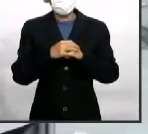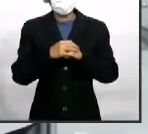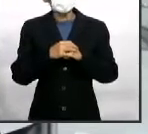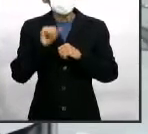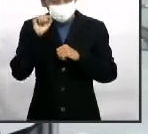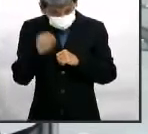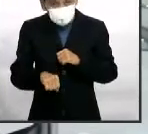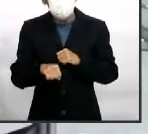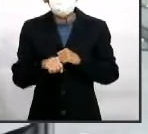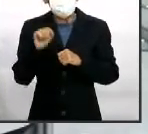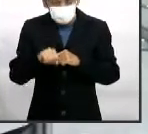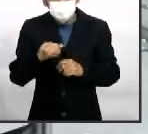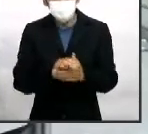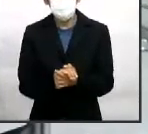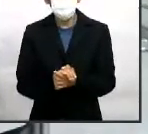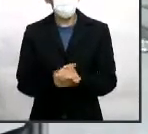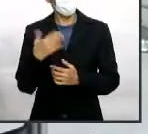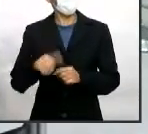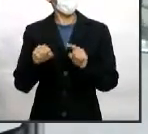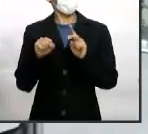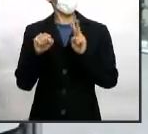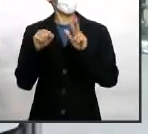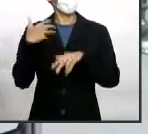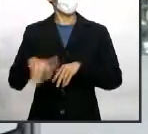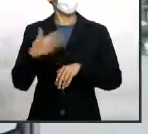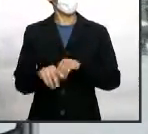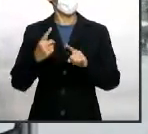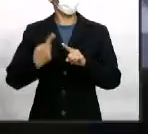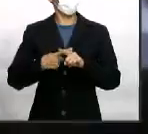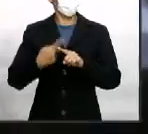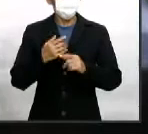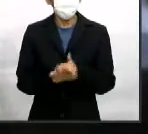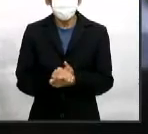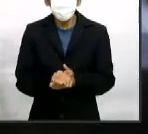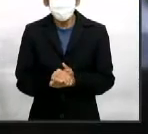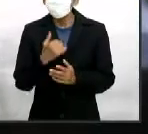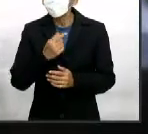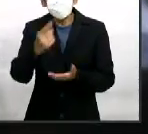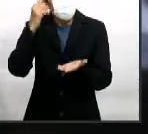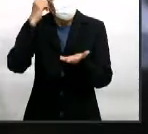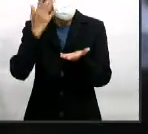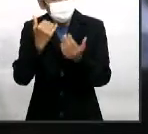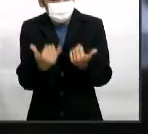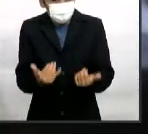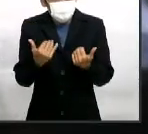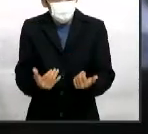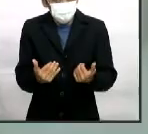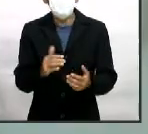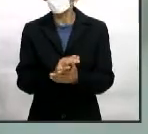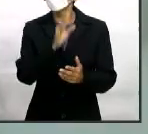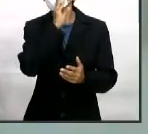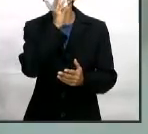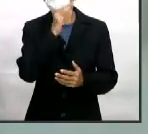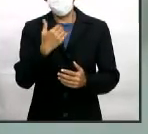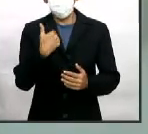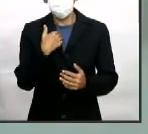ปอร์ต ใช่ครับ ผมต้องไปปั้นลูกสาวเป็นนักกีฬาอีสปอร์ตในมุมมองพี่ดิวเนี่ยพี่ดิวมองว่าณปัจจุบันเนี่ยสมมติว่าผม